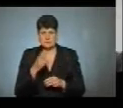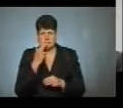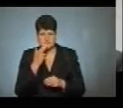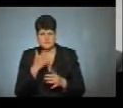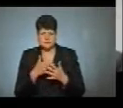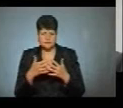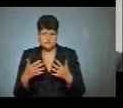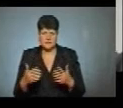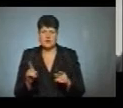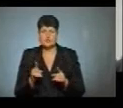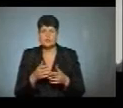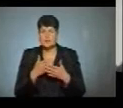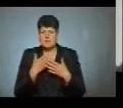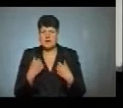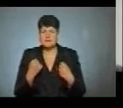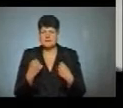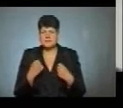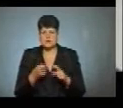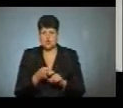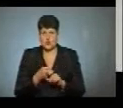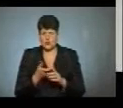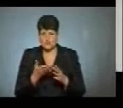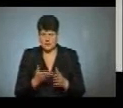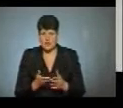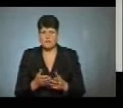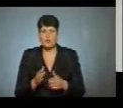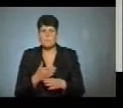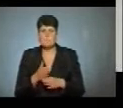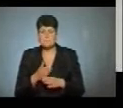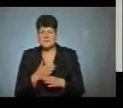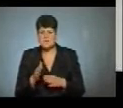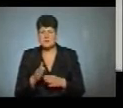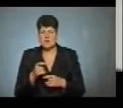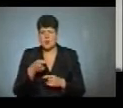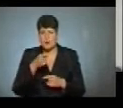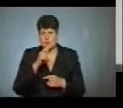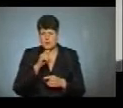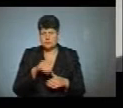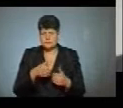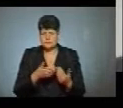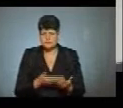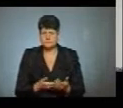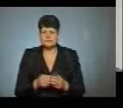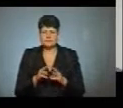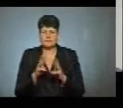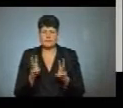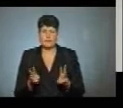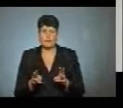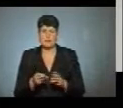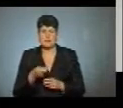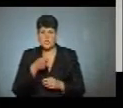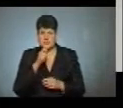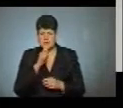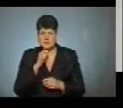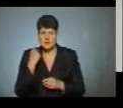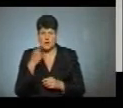традиція, що немає фізичного контакту, отже, між предметом, між ложечкою, якою подається святе причастя, і